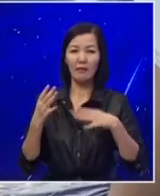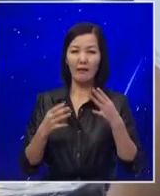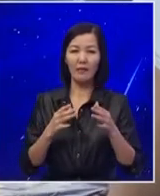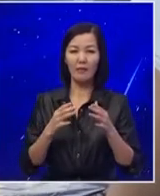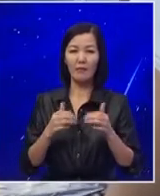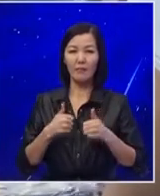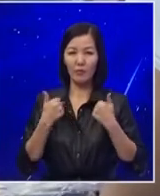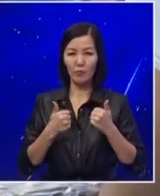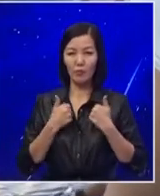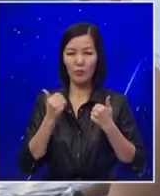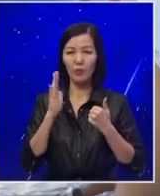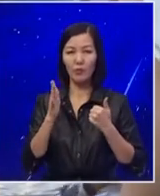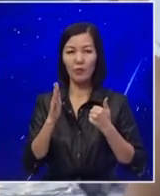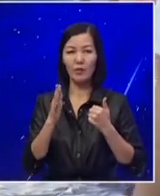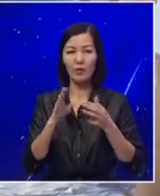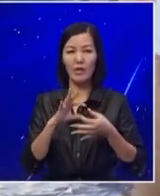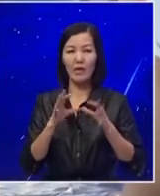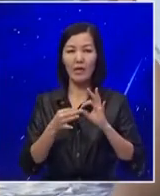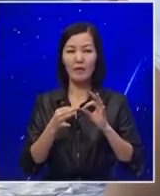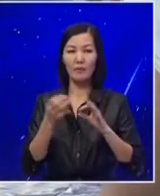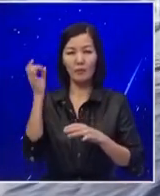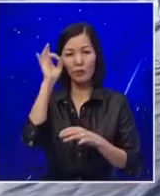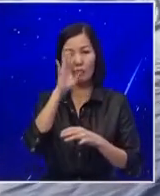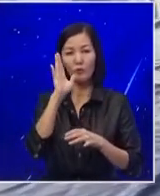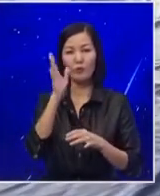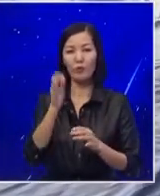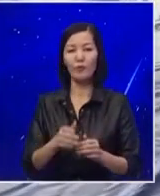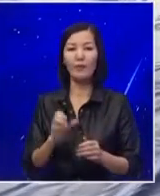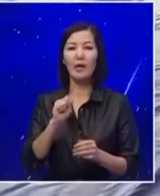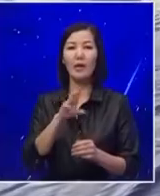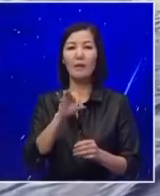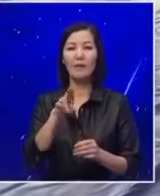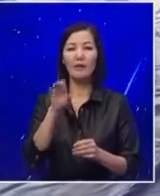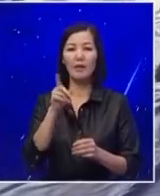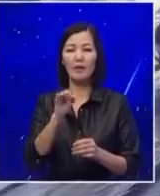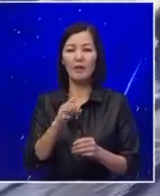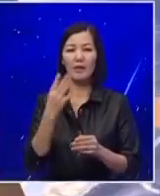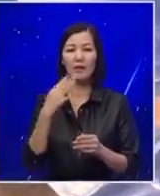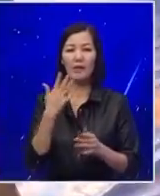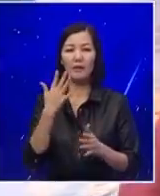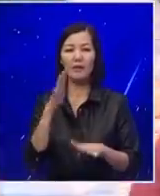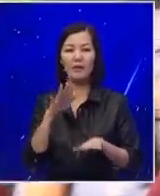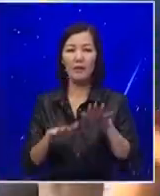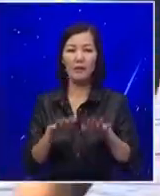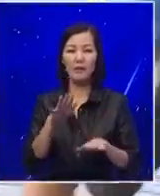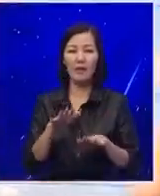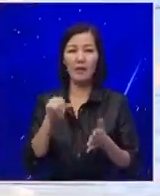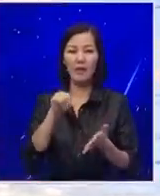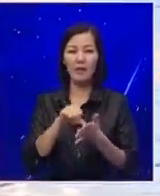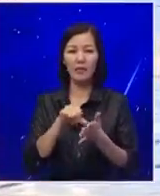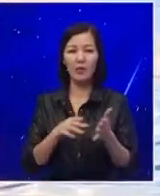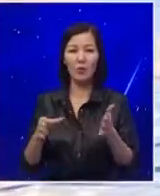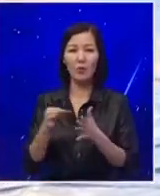ұмтылу, өз әлем чемпион болу бұйырса. Амангелді Қалибай биыл 45 келі салмақ дәрежесінде өнер көрсетті.